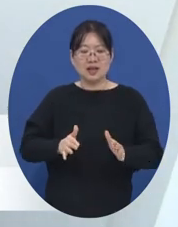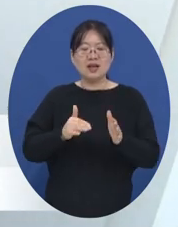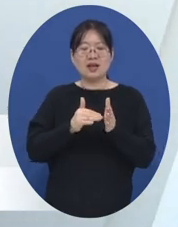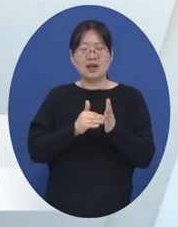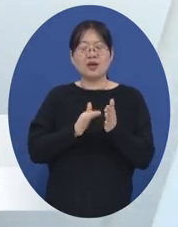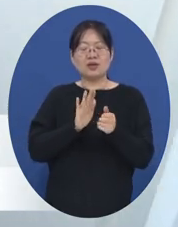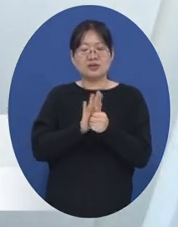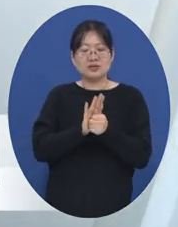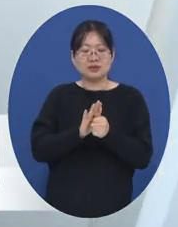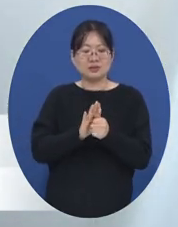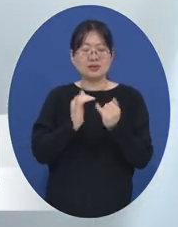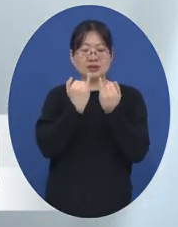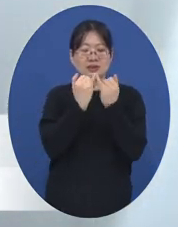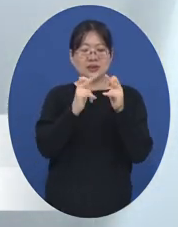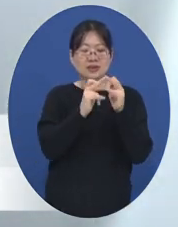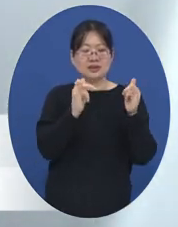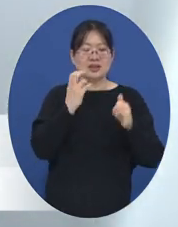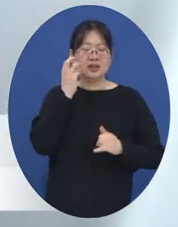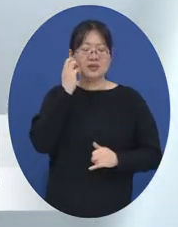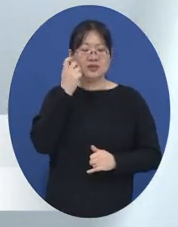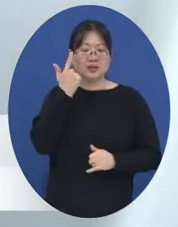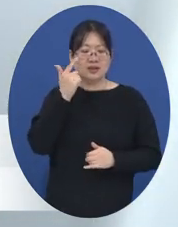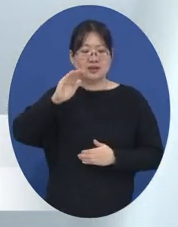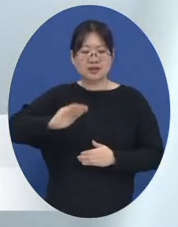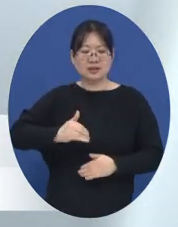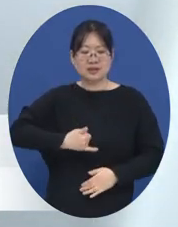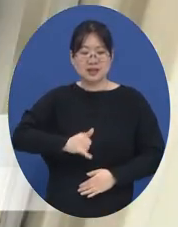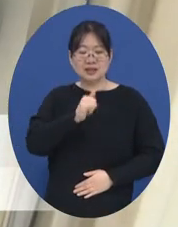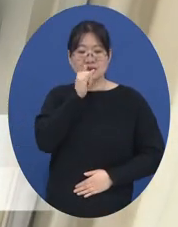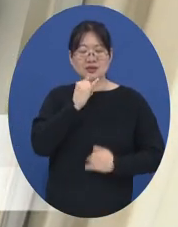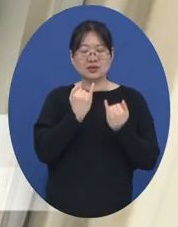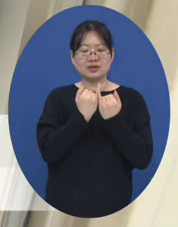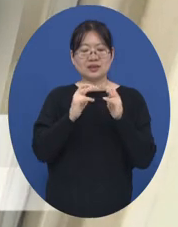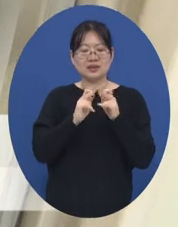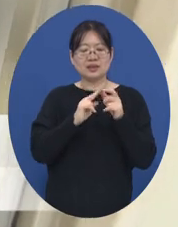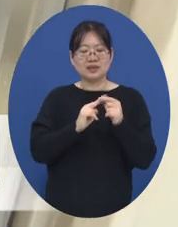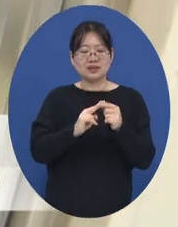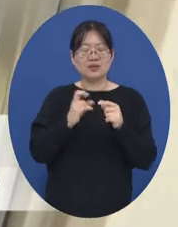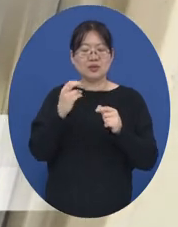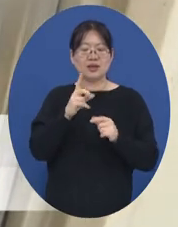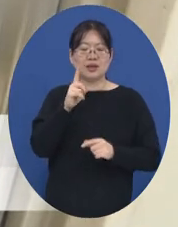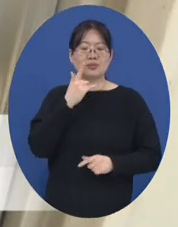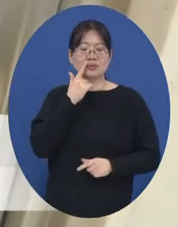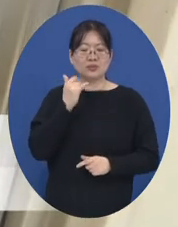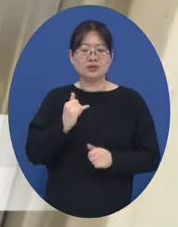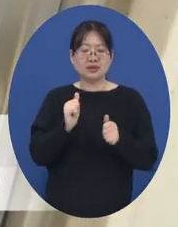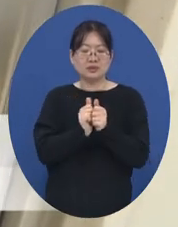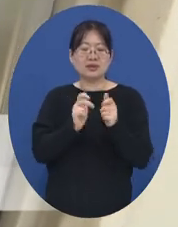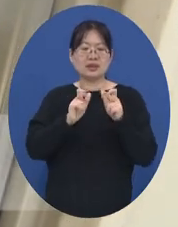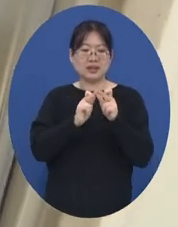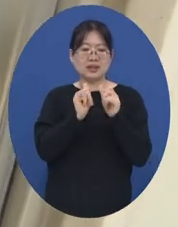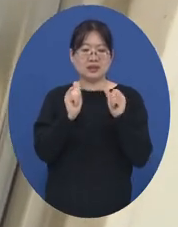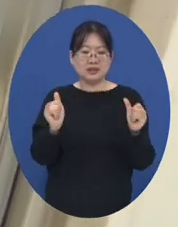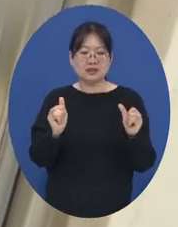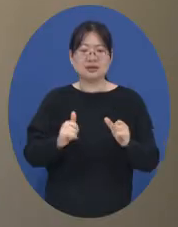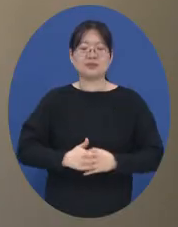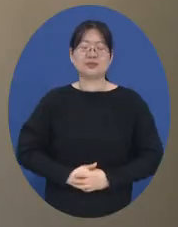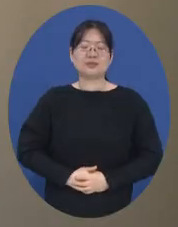여성장애인 36 10 이하의 자녀를 둔 여성 장애인 또는 한부모 남성 장애인입니다